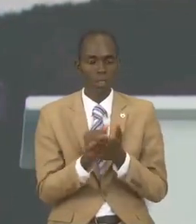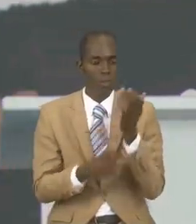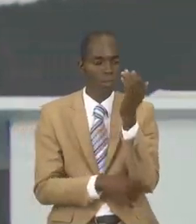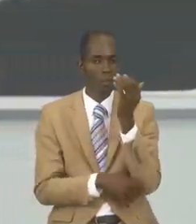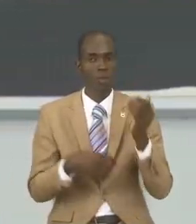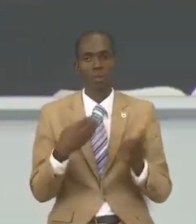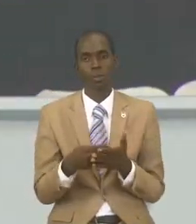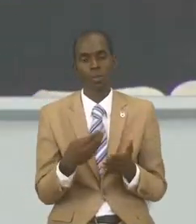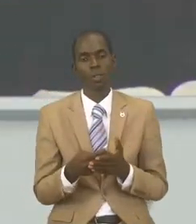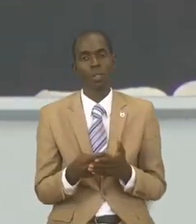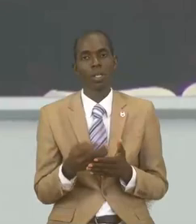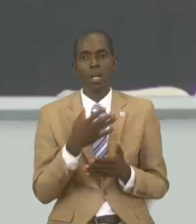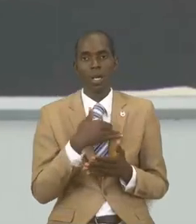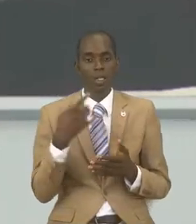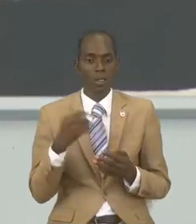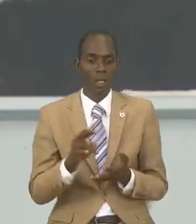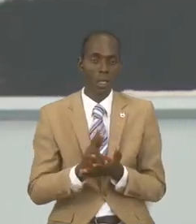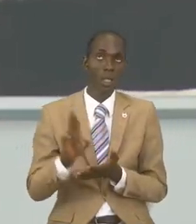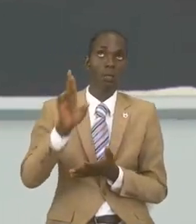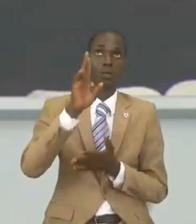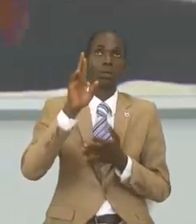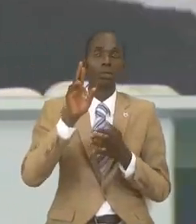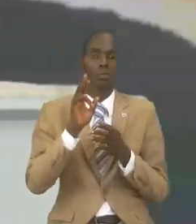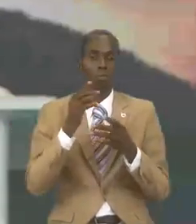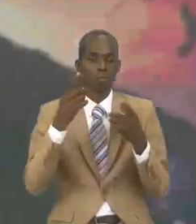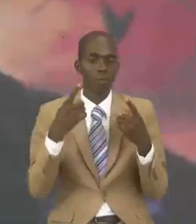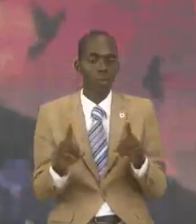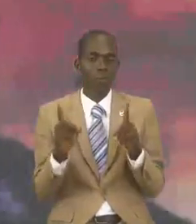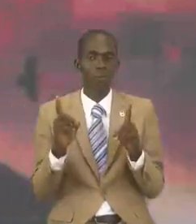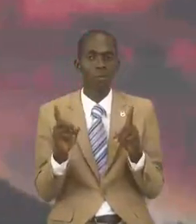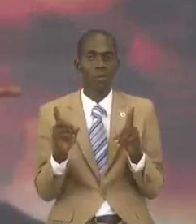l'argent volé. Et l'enlèvement a lieu.